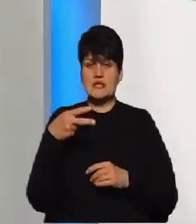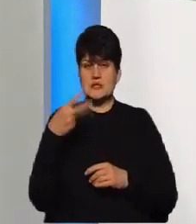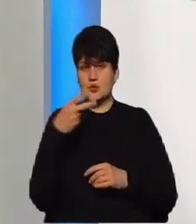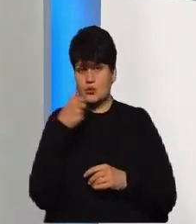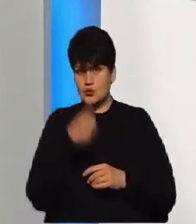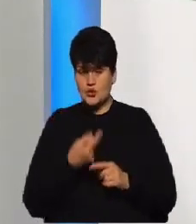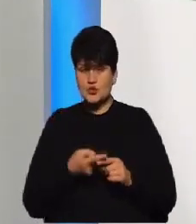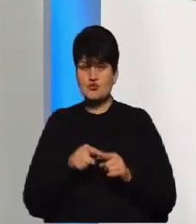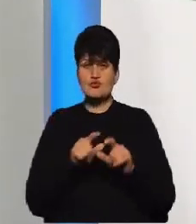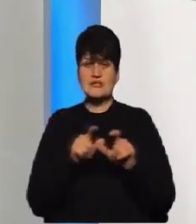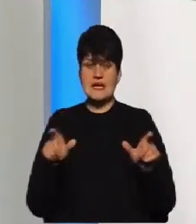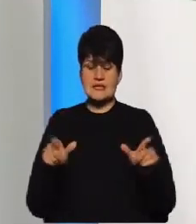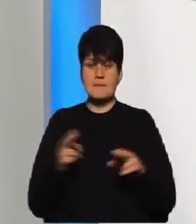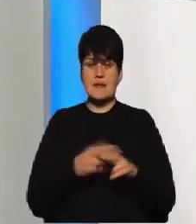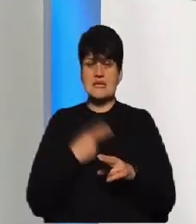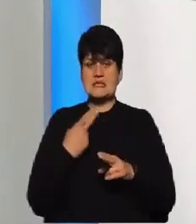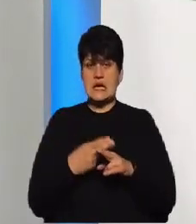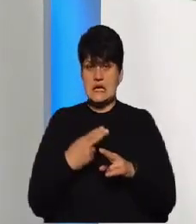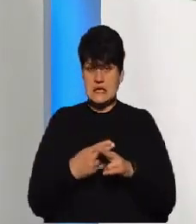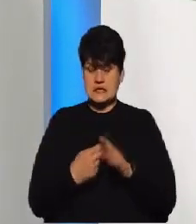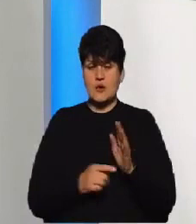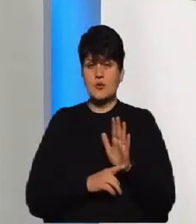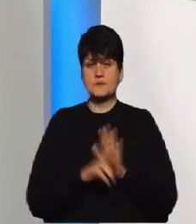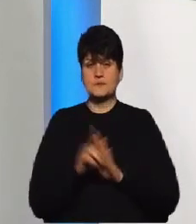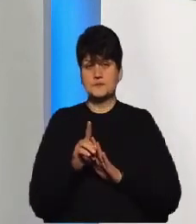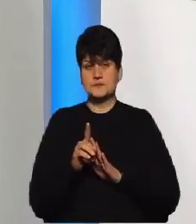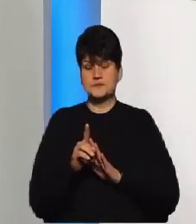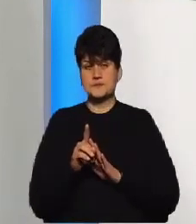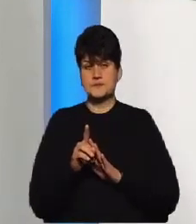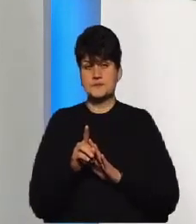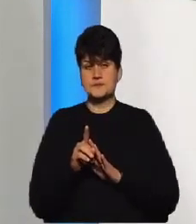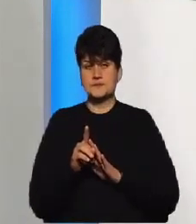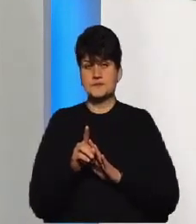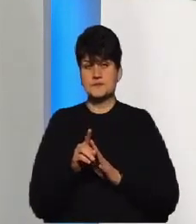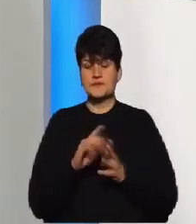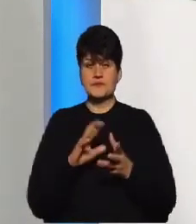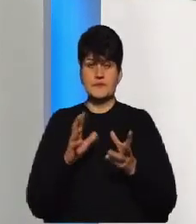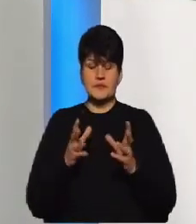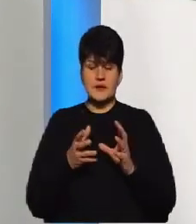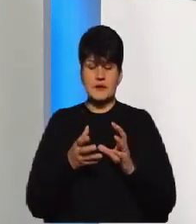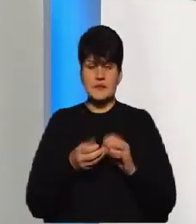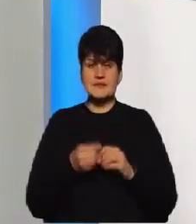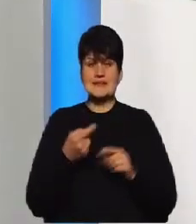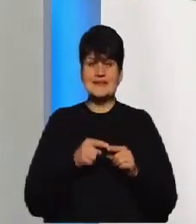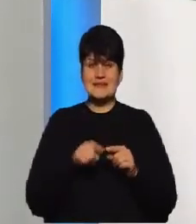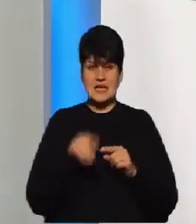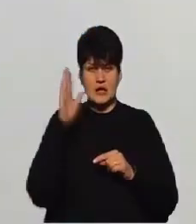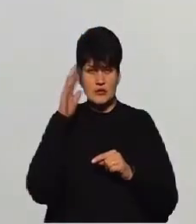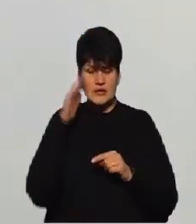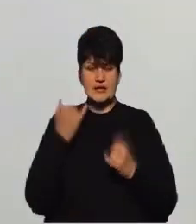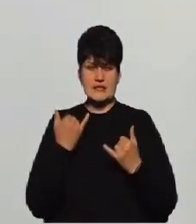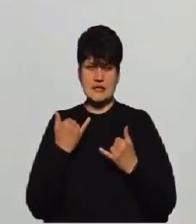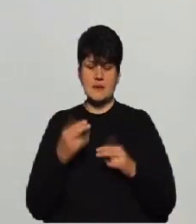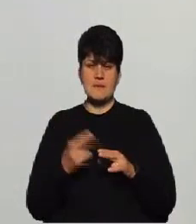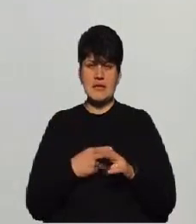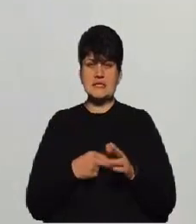станцію знезалізнення запустити для, в принципі, цієї води, яка зараз знезалізується в місті Тернопіль.